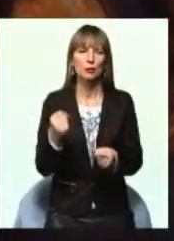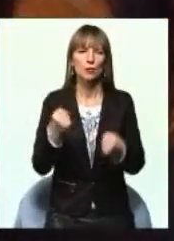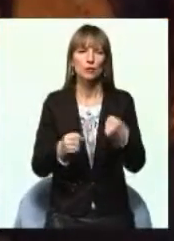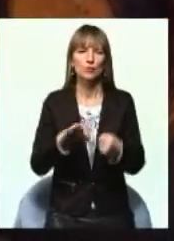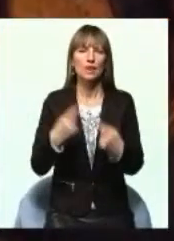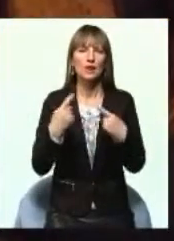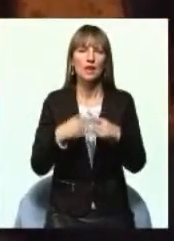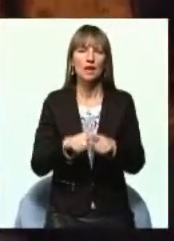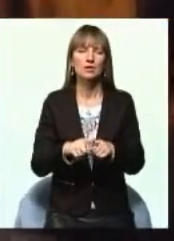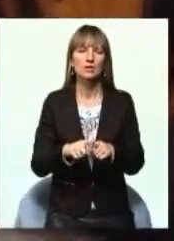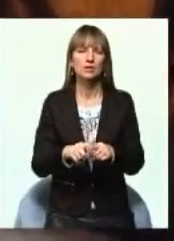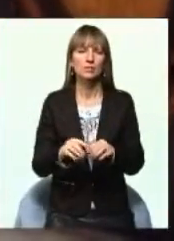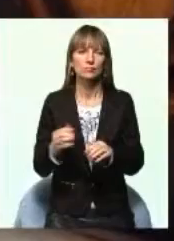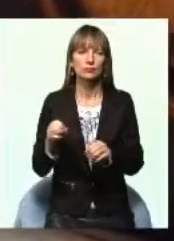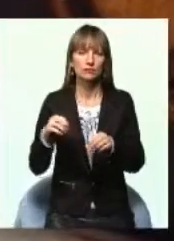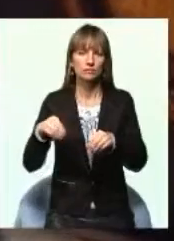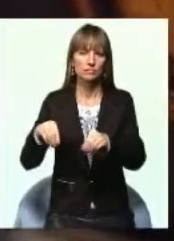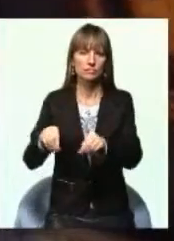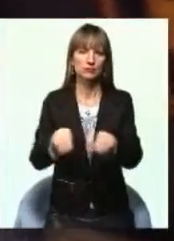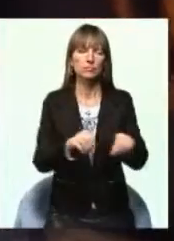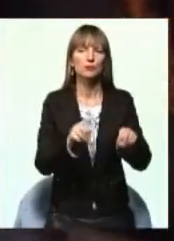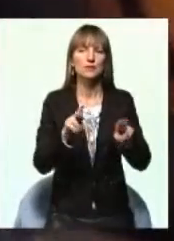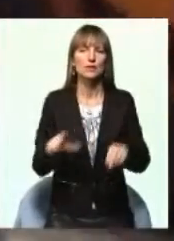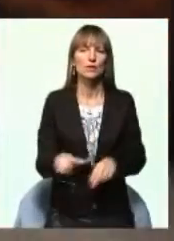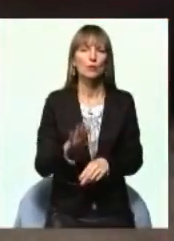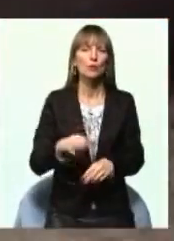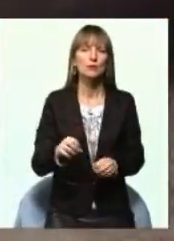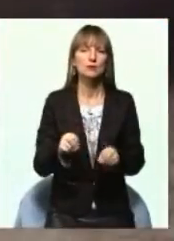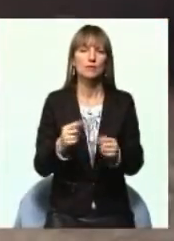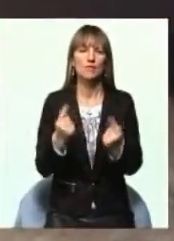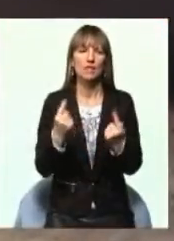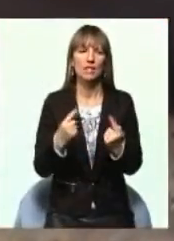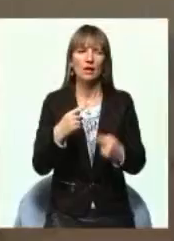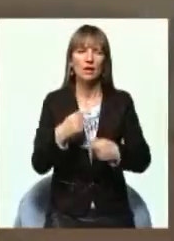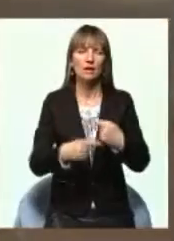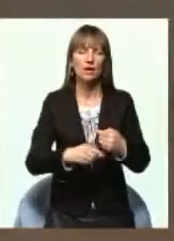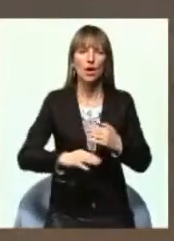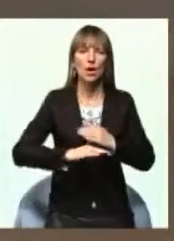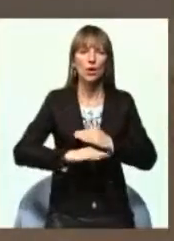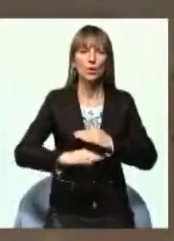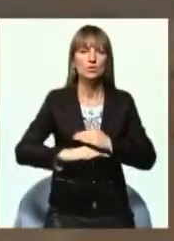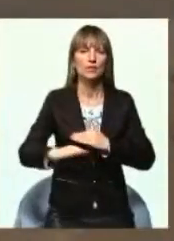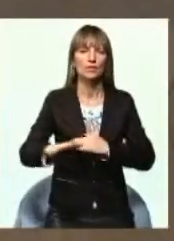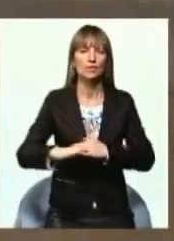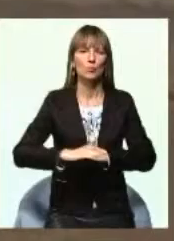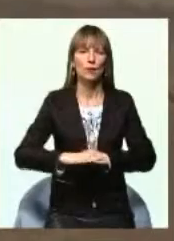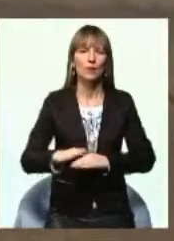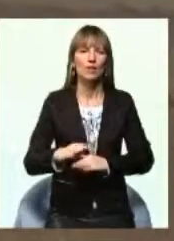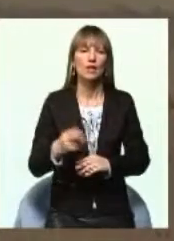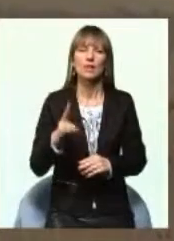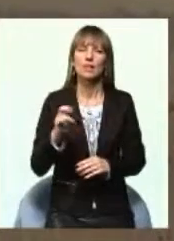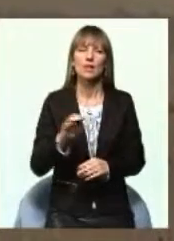висипає її на спеціально підготовлену дорогу, потім за допомогою великого катка розрівнюють поверхню. Але знову ж, не без